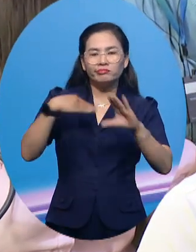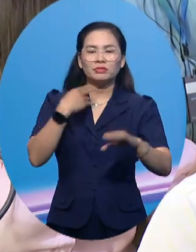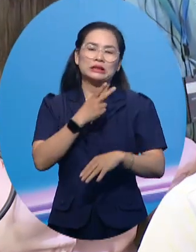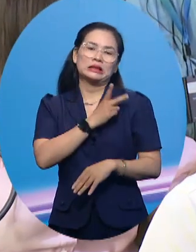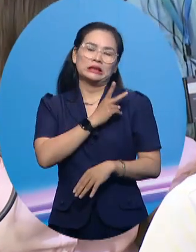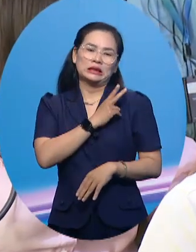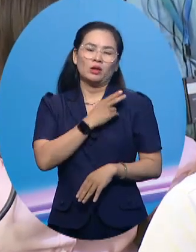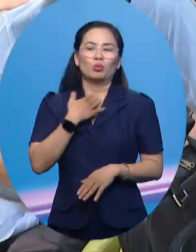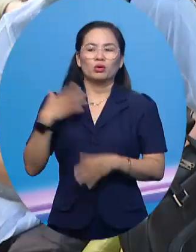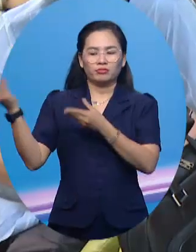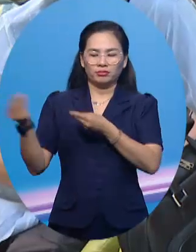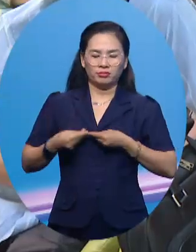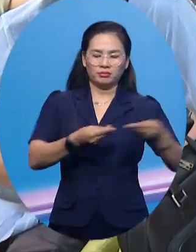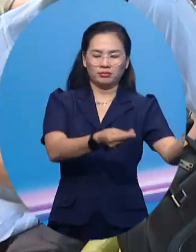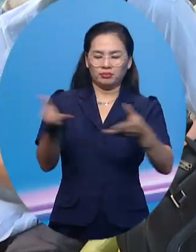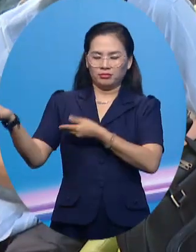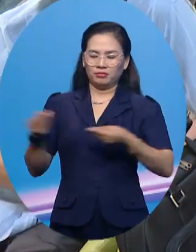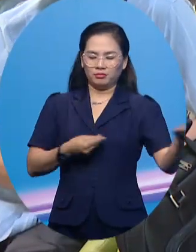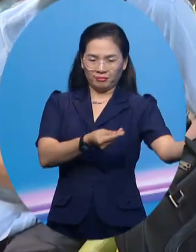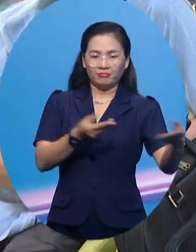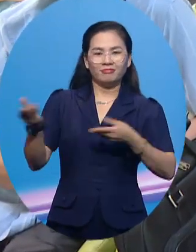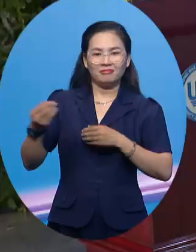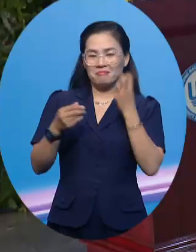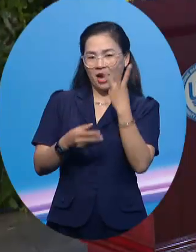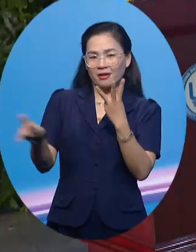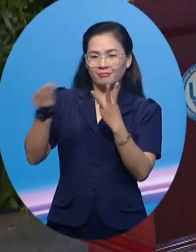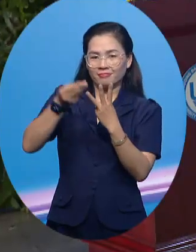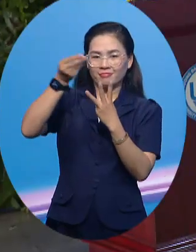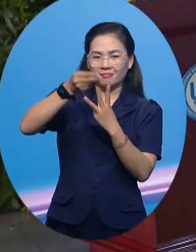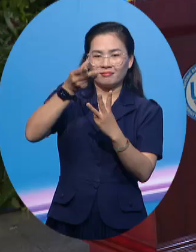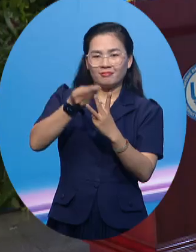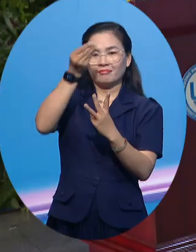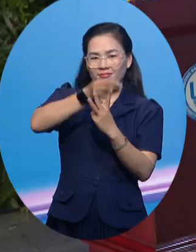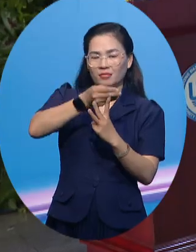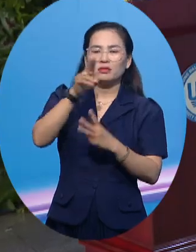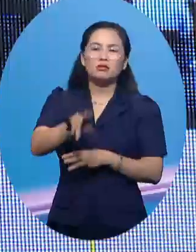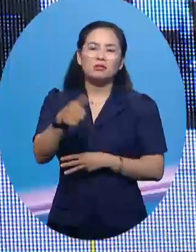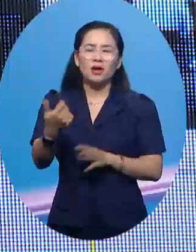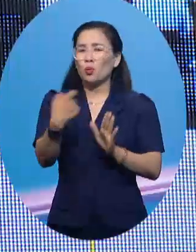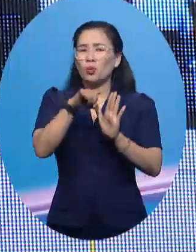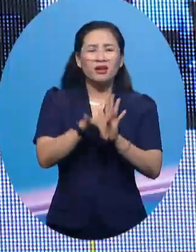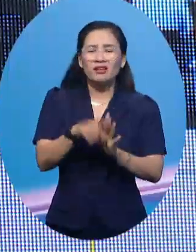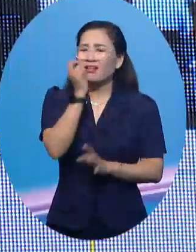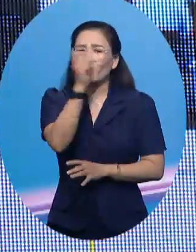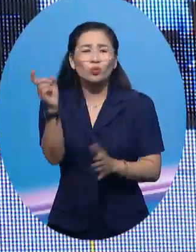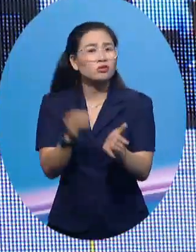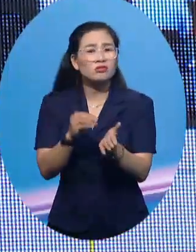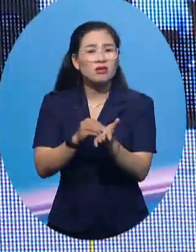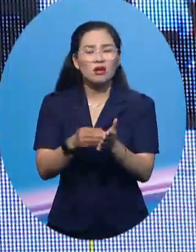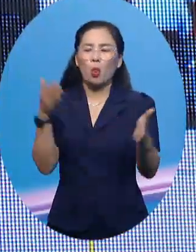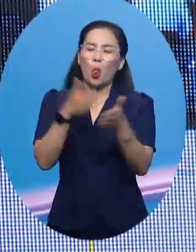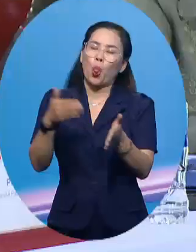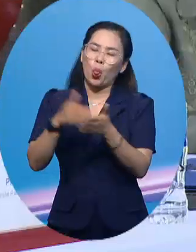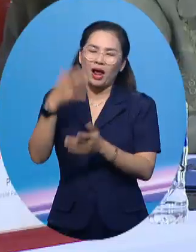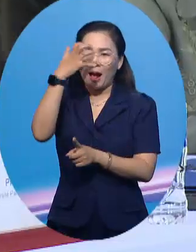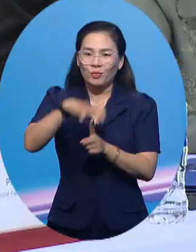phát từ việc giao nhận tài sản tín thác hoặc các bên thỏa thuận tạo ra giao dịch tín thác tài sản, nhưng quy định hiện hành chưa đầy đủ đã tạo ra rào cản